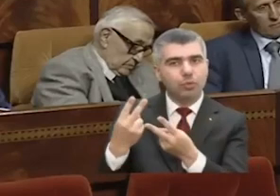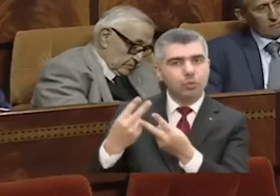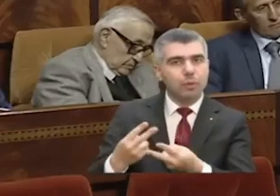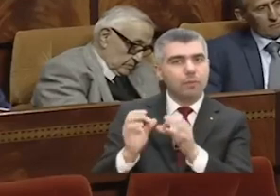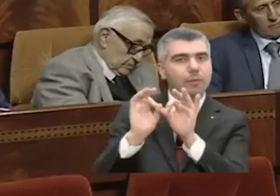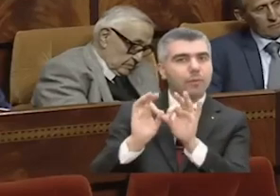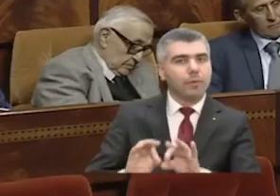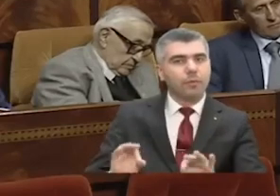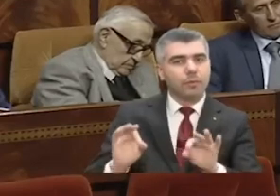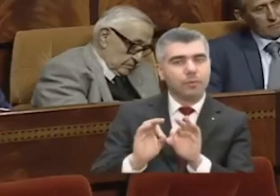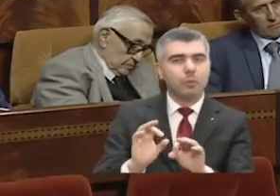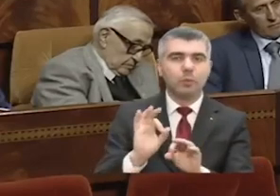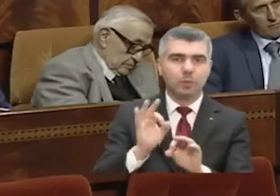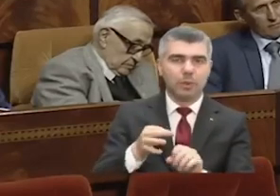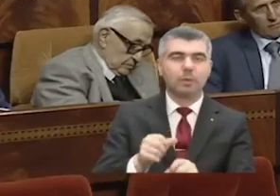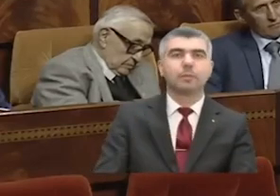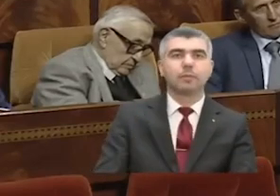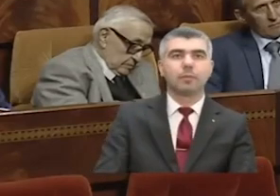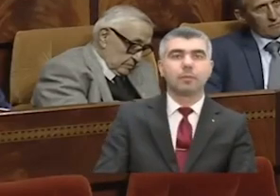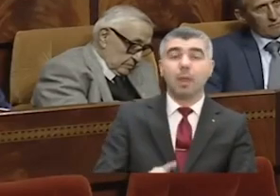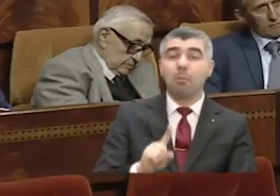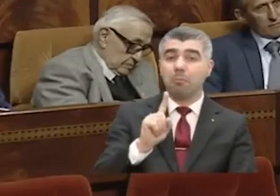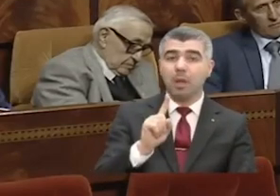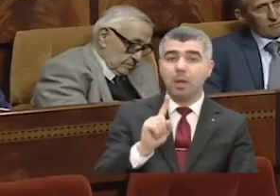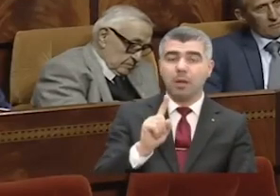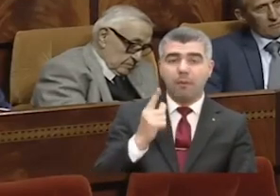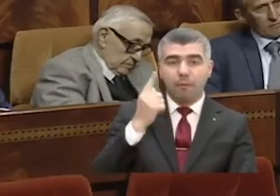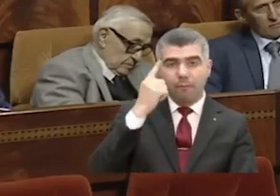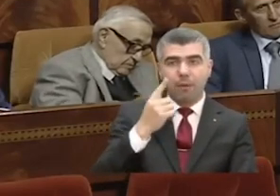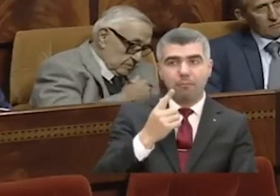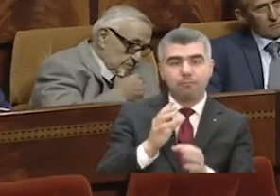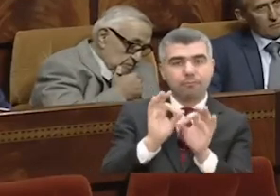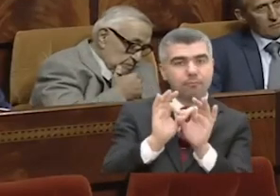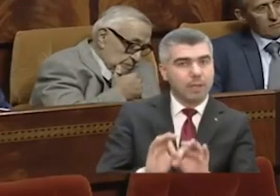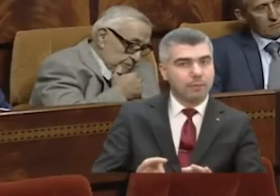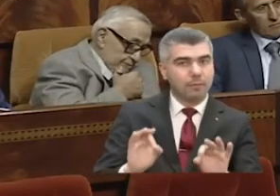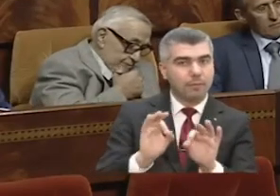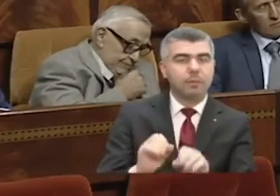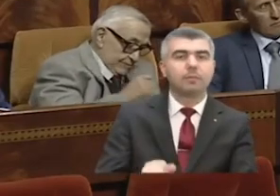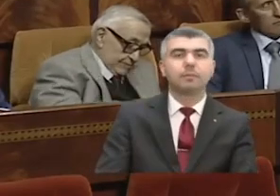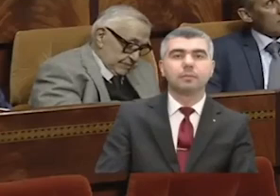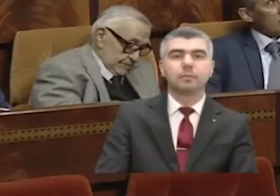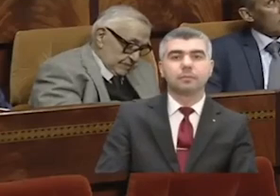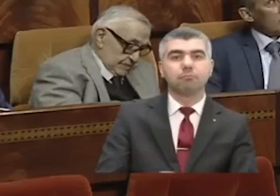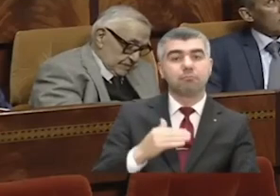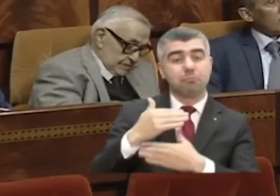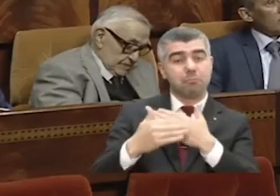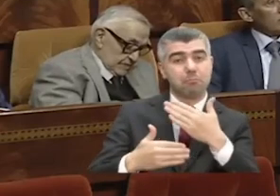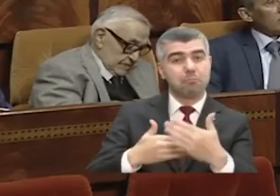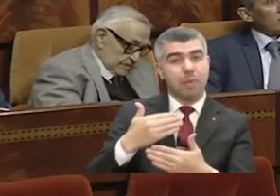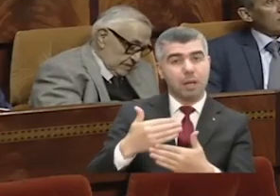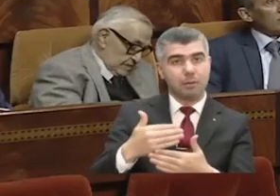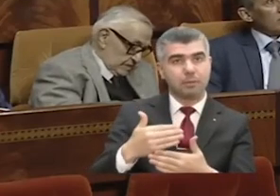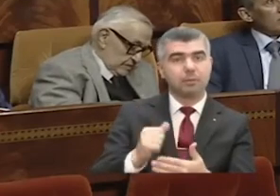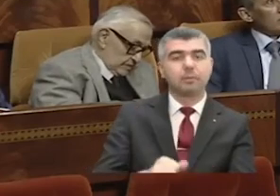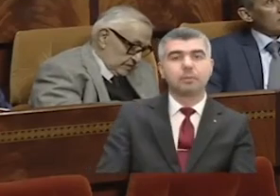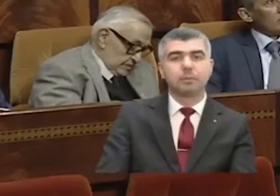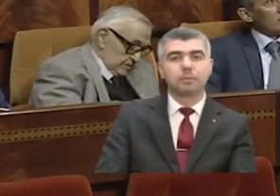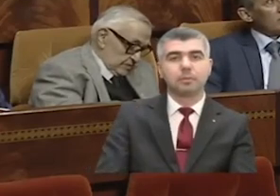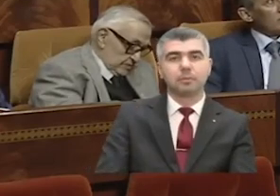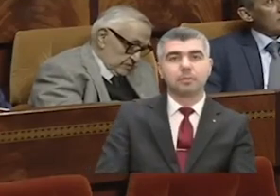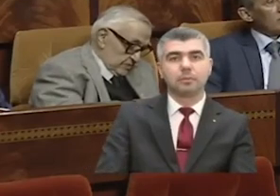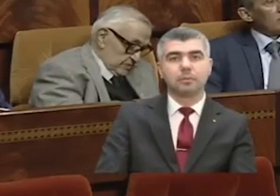ونتفهم الغياب ديال السادة الوزراء. لكن اللي ما تفهمناهش السيدة الرئيسة هو أن من بعد تمت